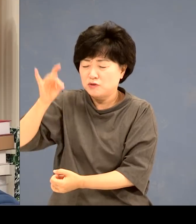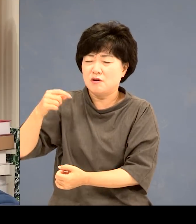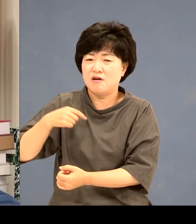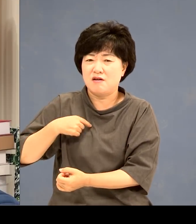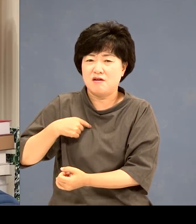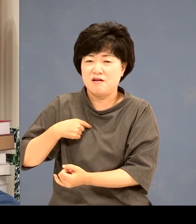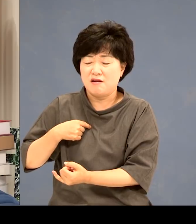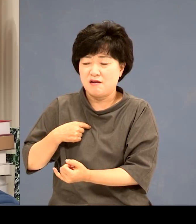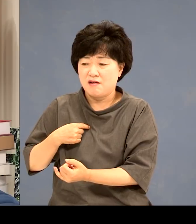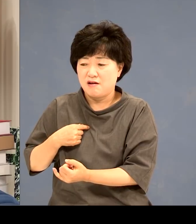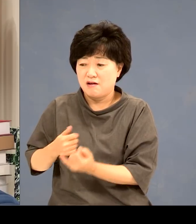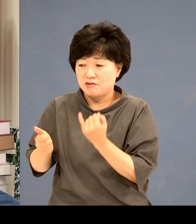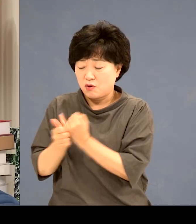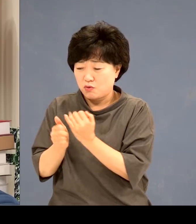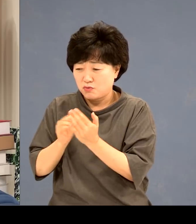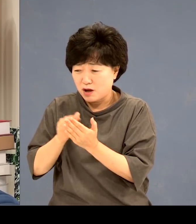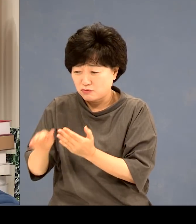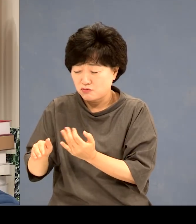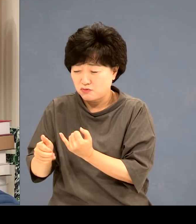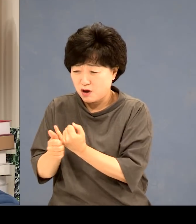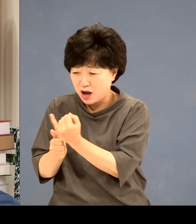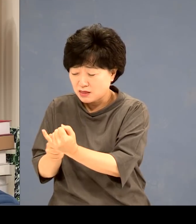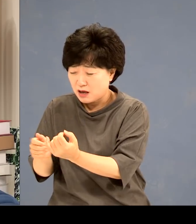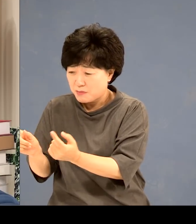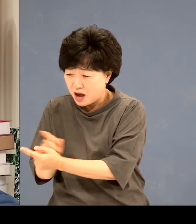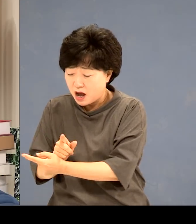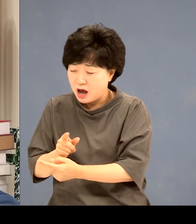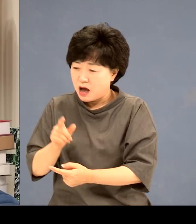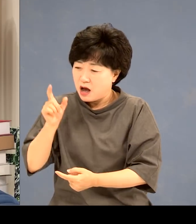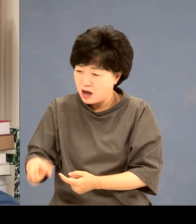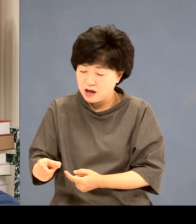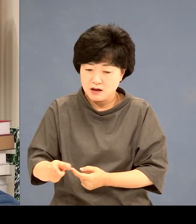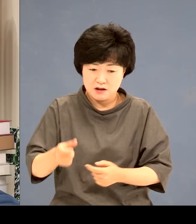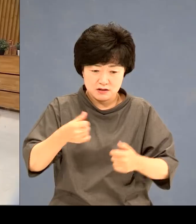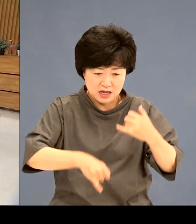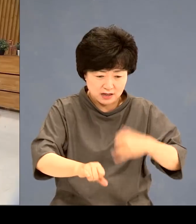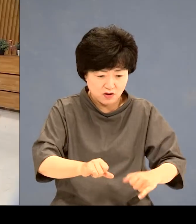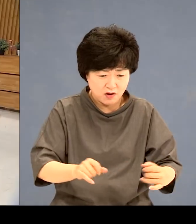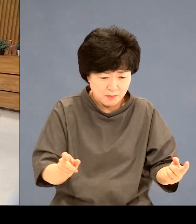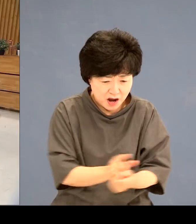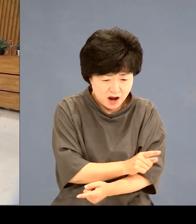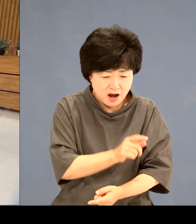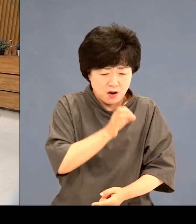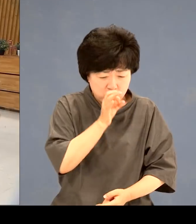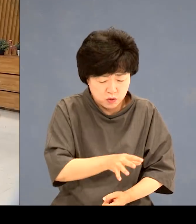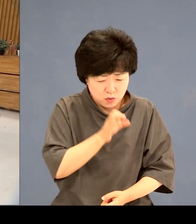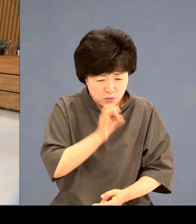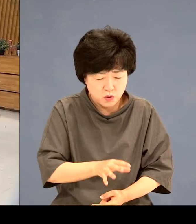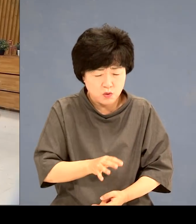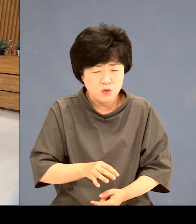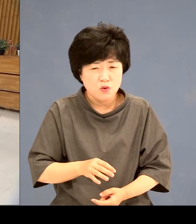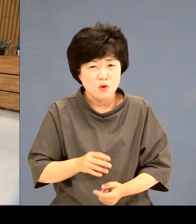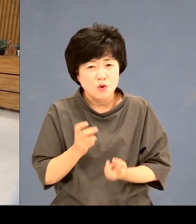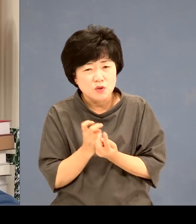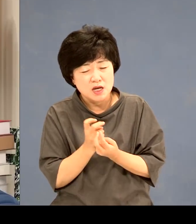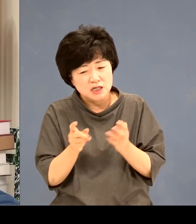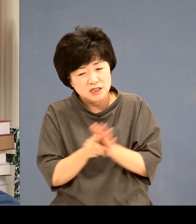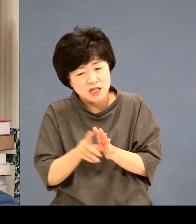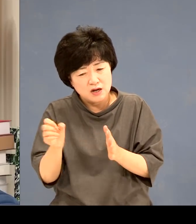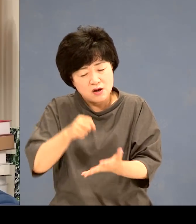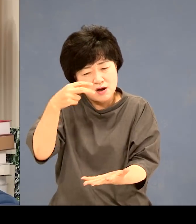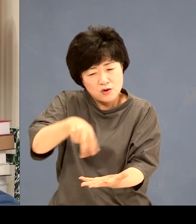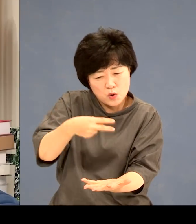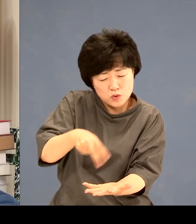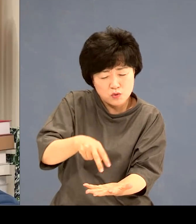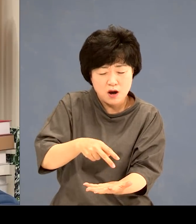하고 나니까 민족 복음화, 세계 복음화보다 더 시급한 것이 아내 복음화인 거예요. 아내가 이제 안 바뀌니까. 그래서